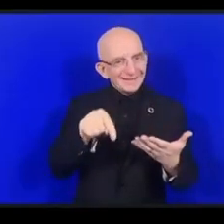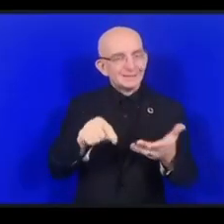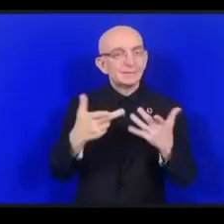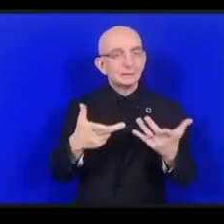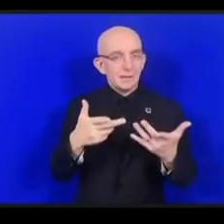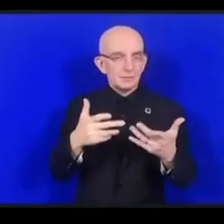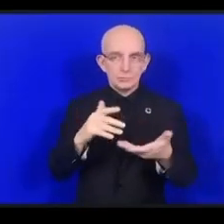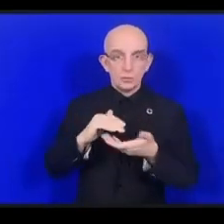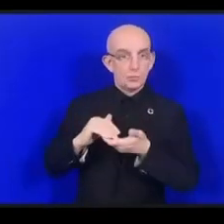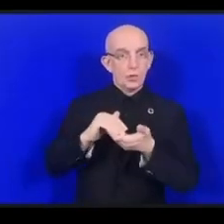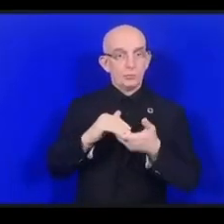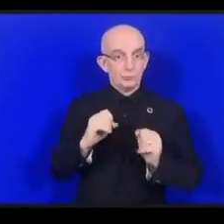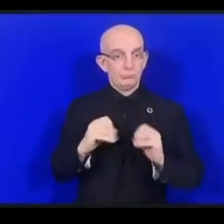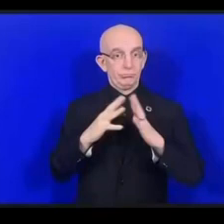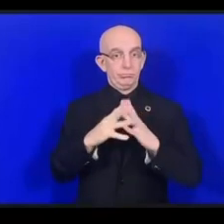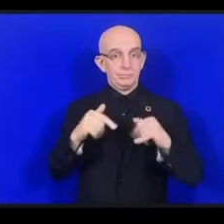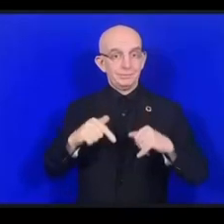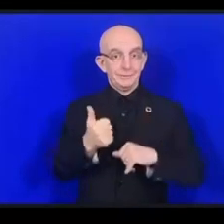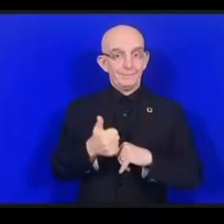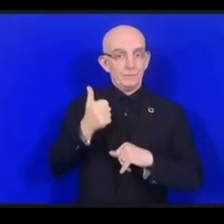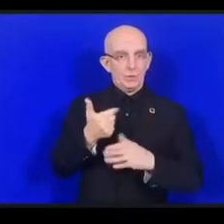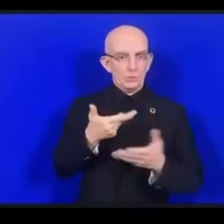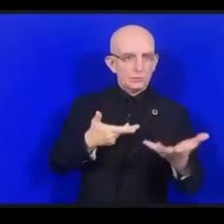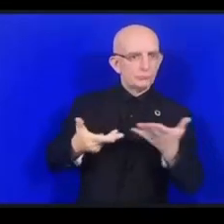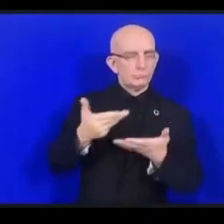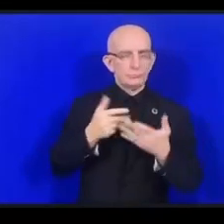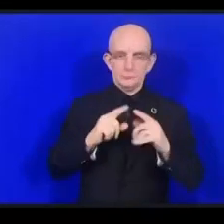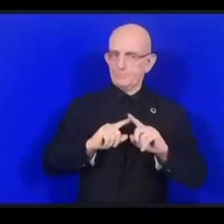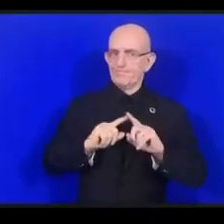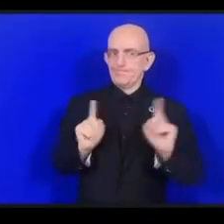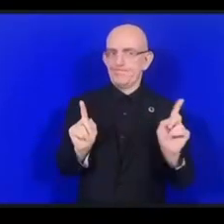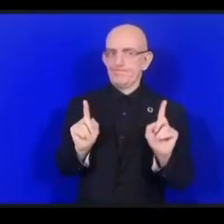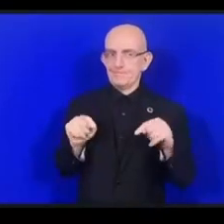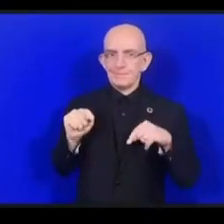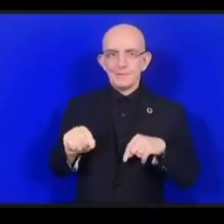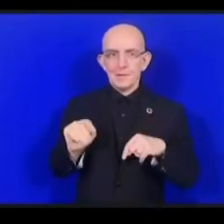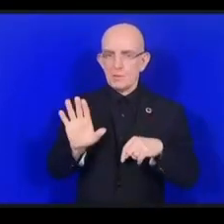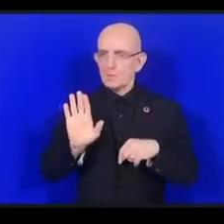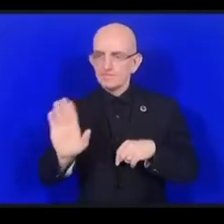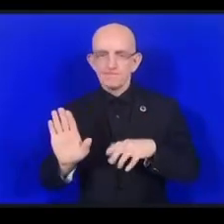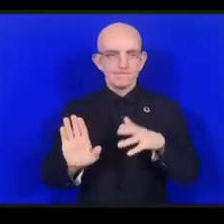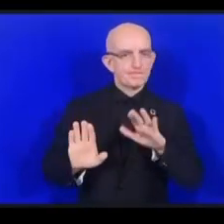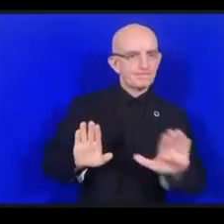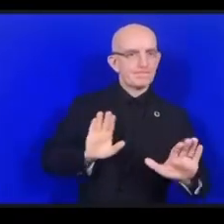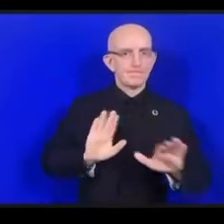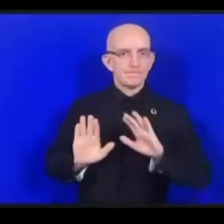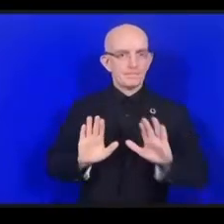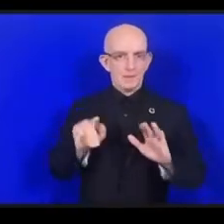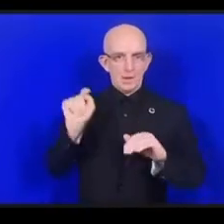那么并没有就是所谓的这个物联网无所不在这样的情况，